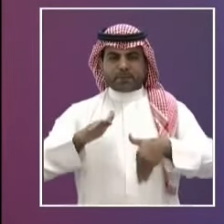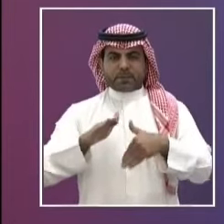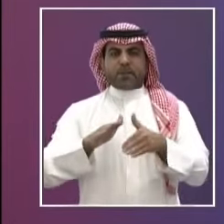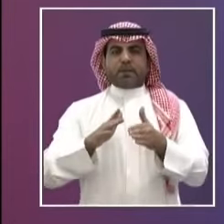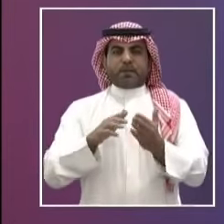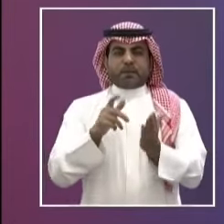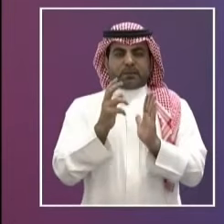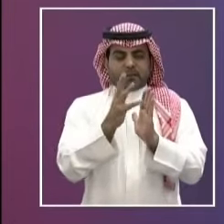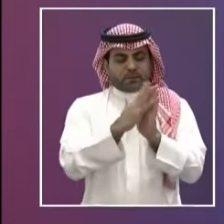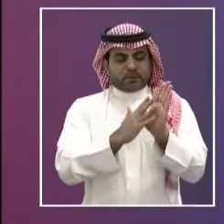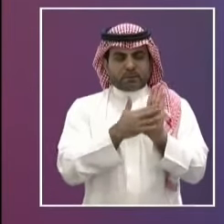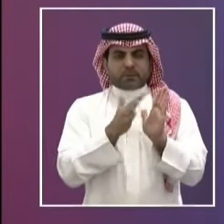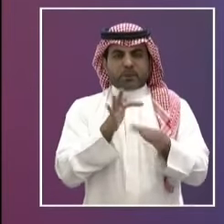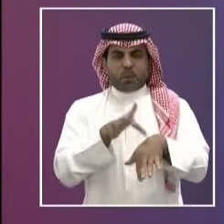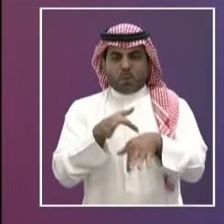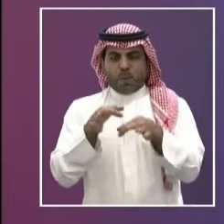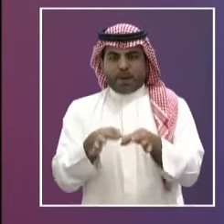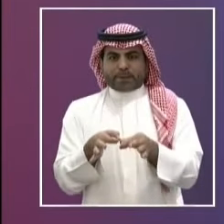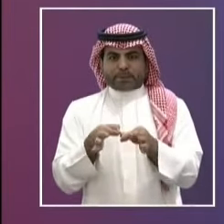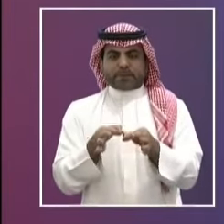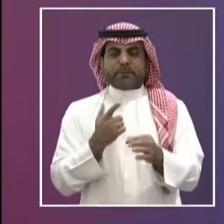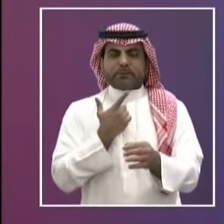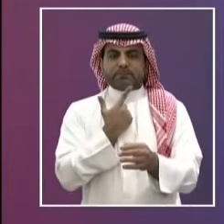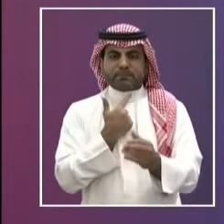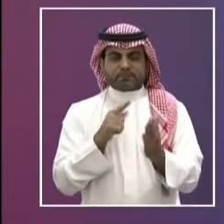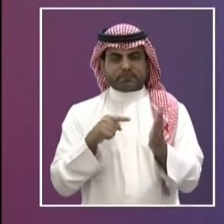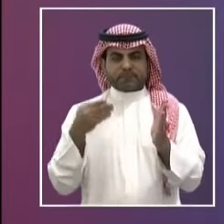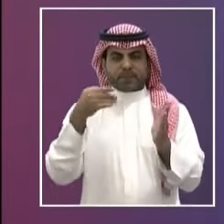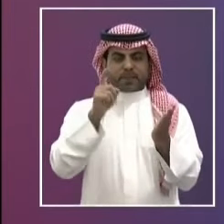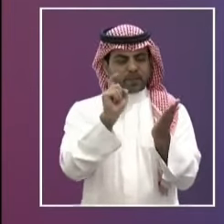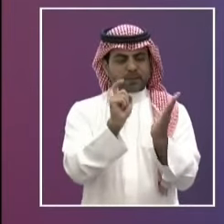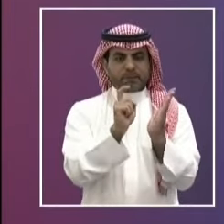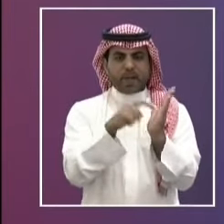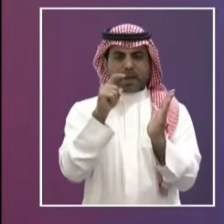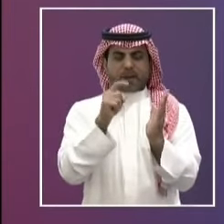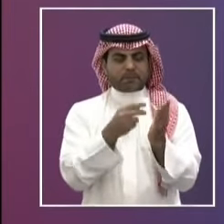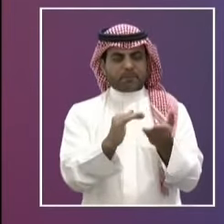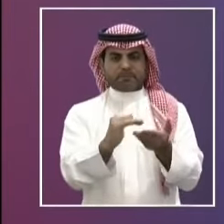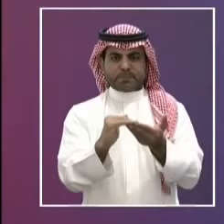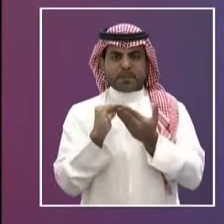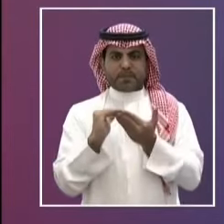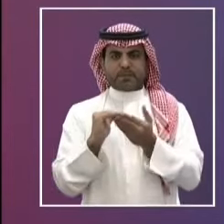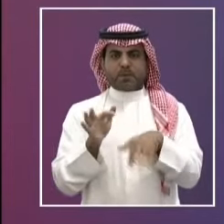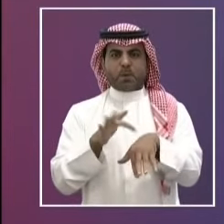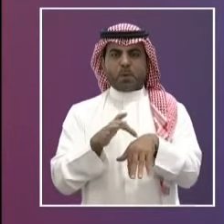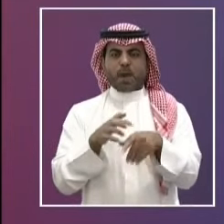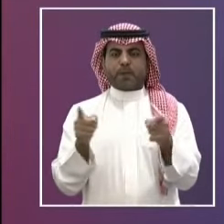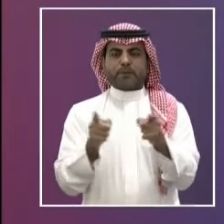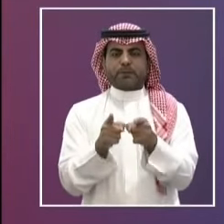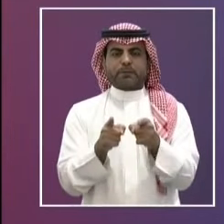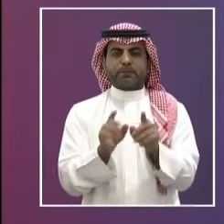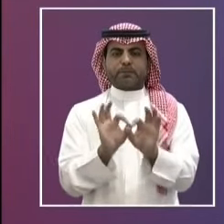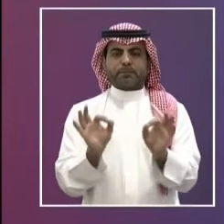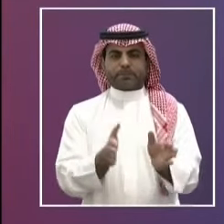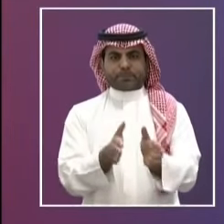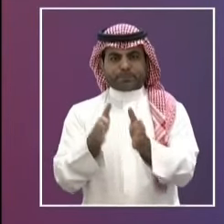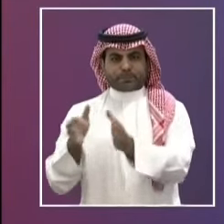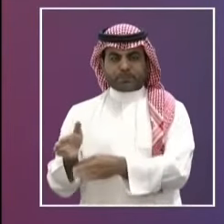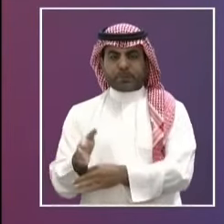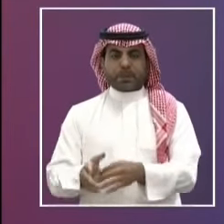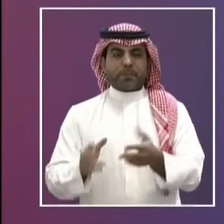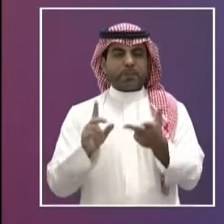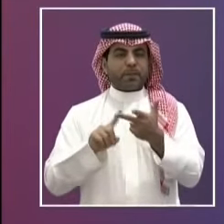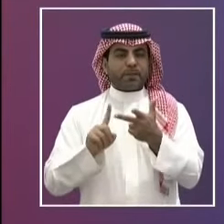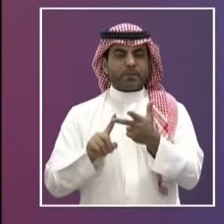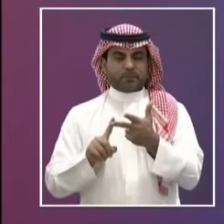التصاريح والفترات الزمنية، بحيث أنه هو يبدأ يختار الفترة والوقت المناسب له. الميزة